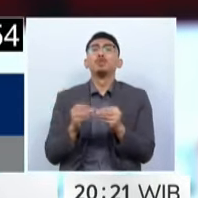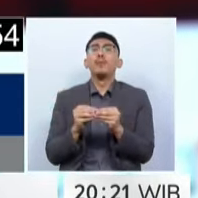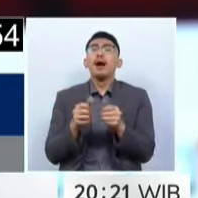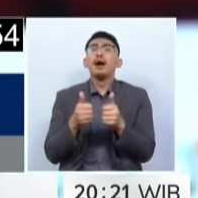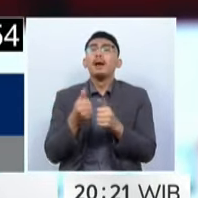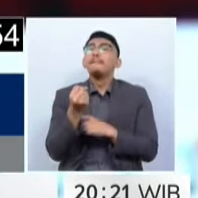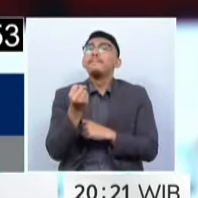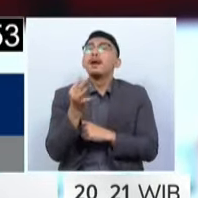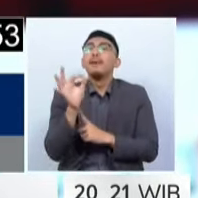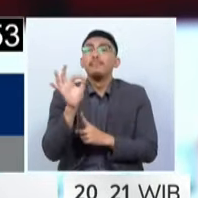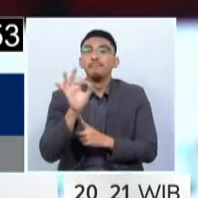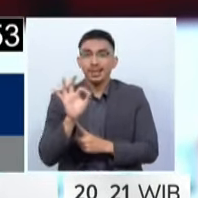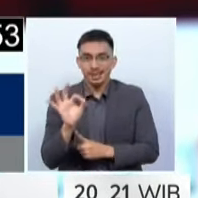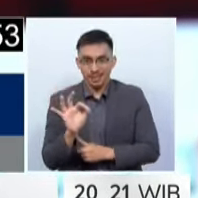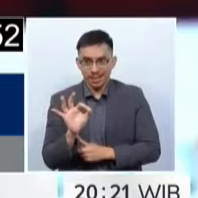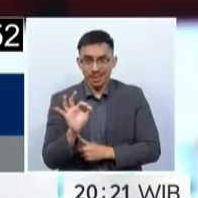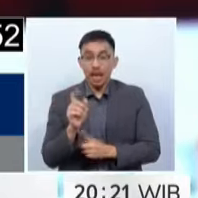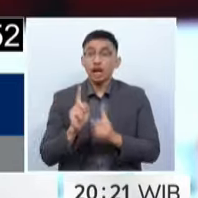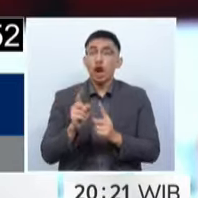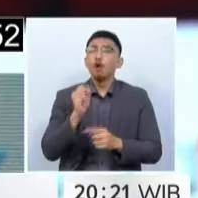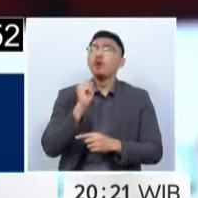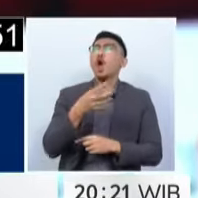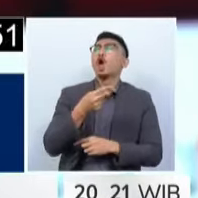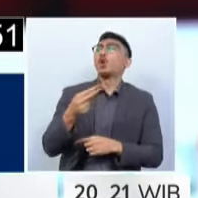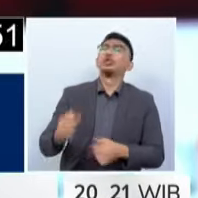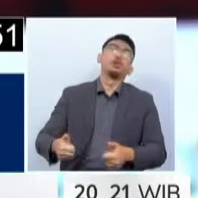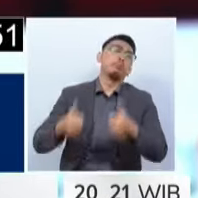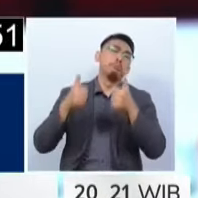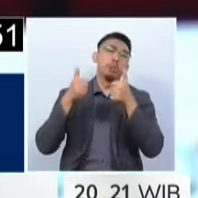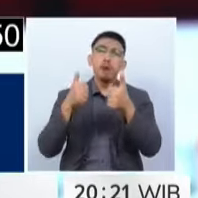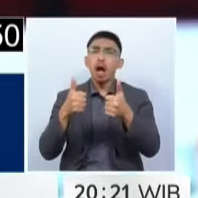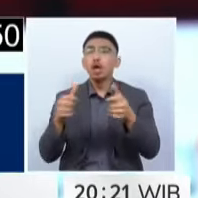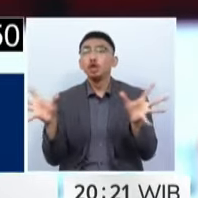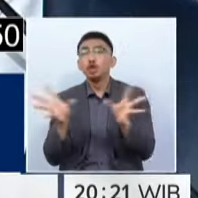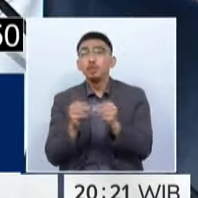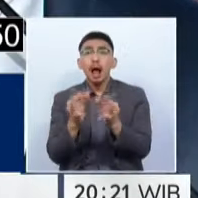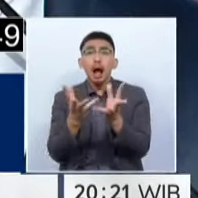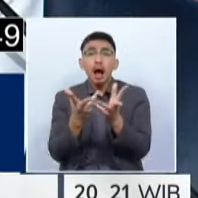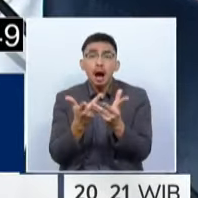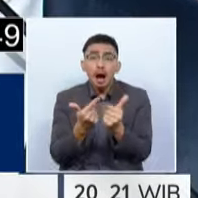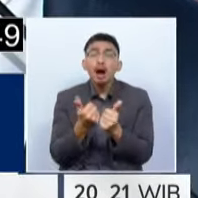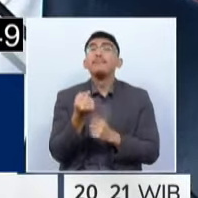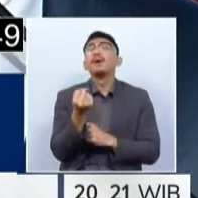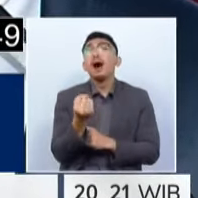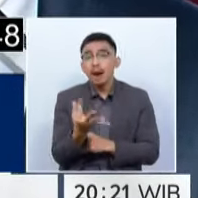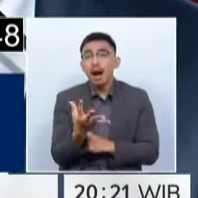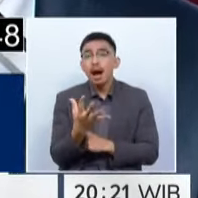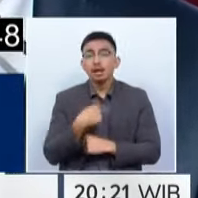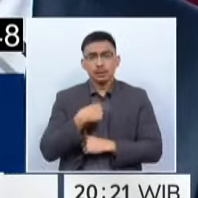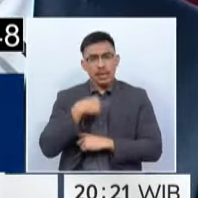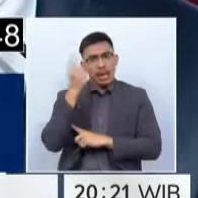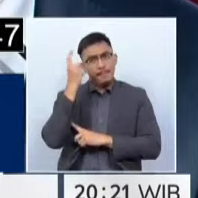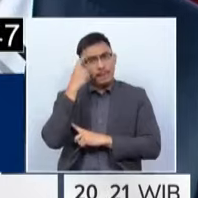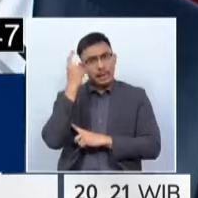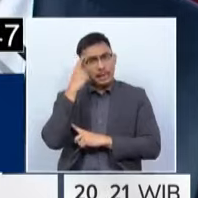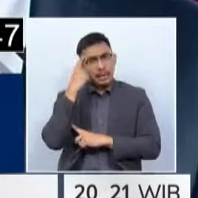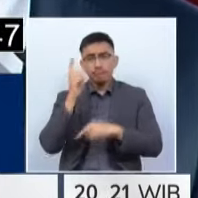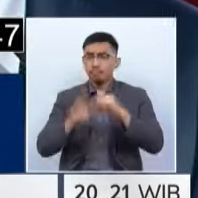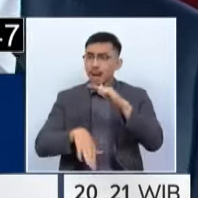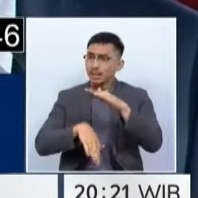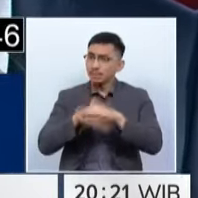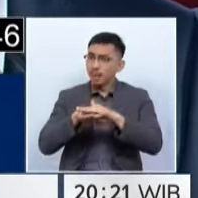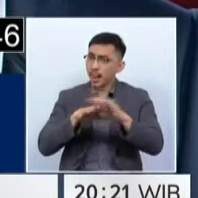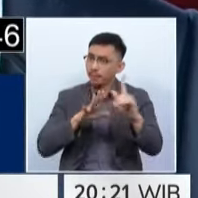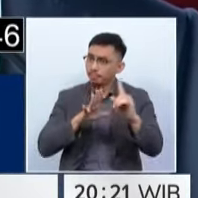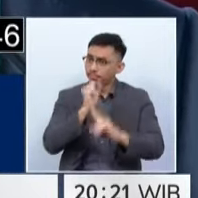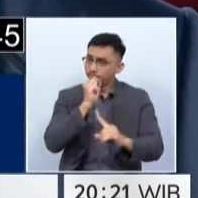mengatakan bahwa kita termasuk yang terbaik berapa angkanya menurut hemat kami kita harus bisa mencapai maksimal angka 30% dari GDP